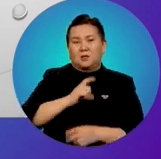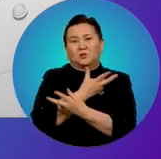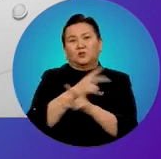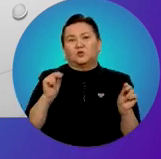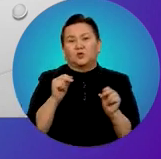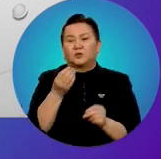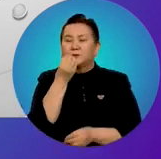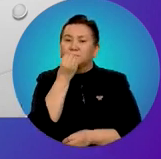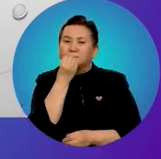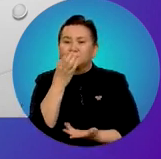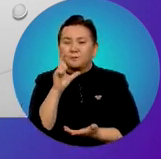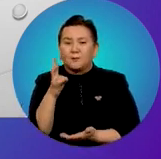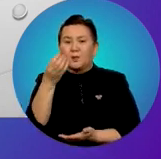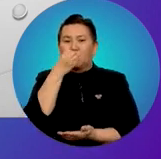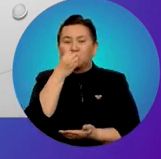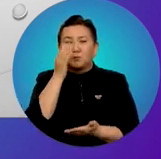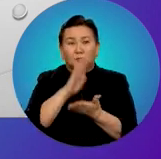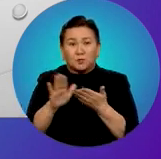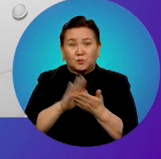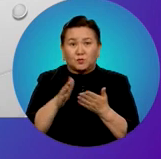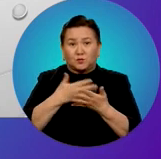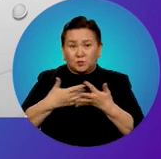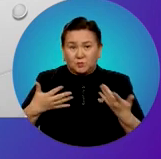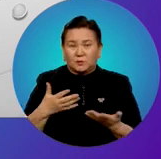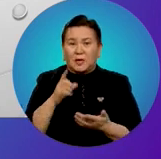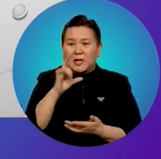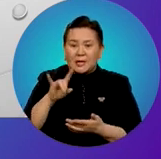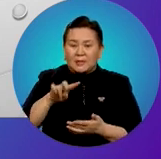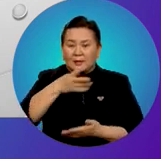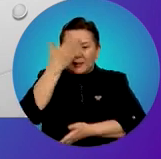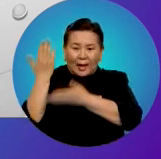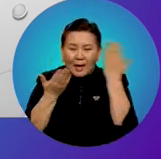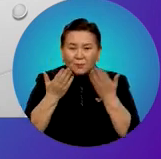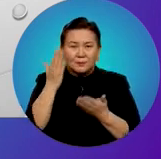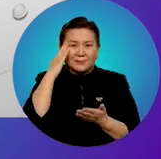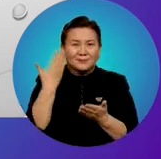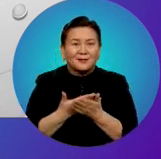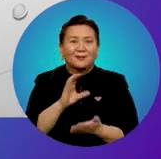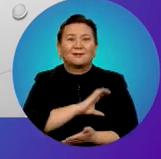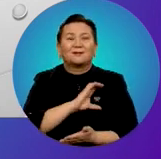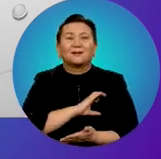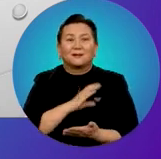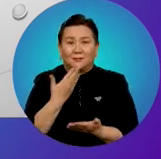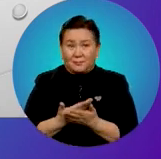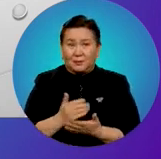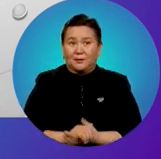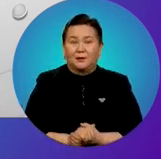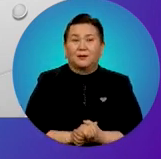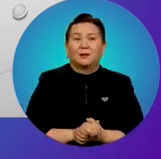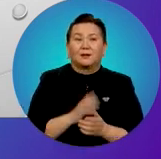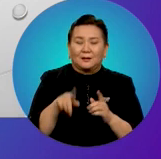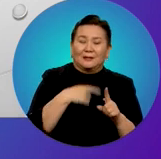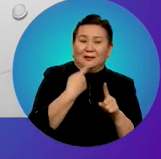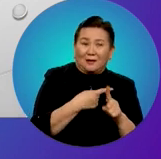шим тэжээл, эм тан, хүнс тэжээл, өмөх түшиг, эрэл хайгуур, хайгуул санал сэтгэл гих мэт маш олон үг байгаа. За